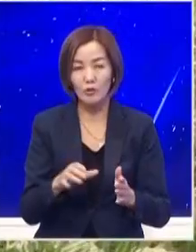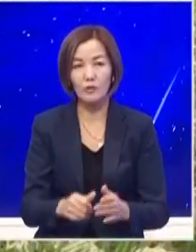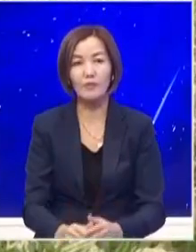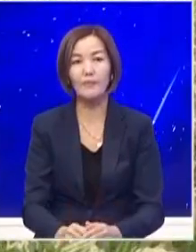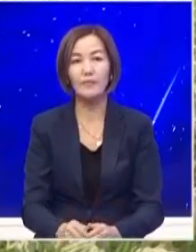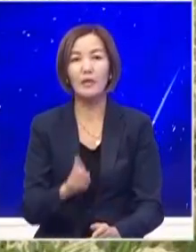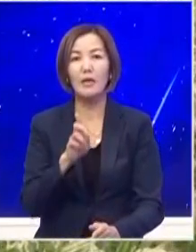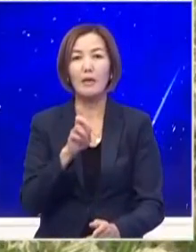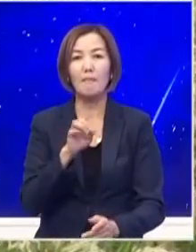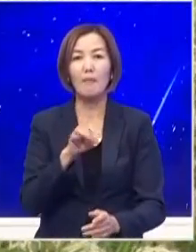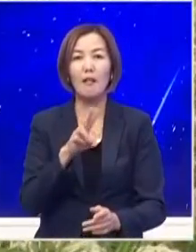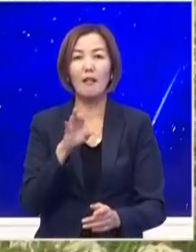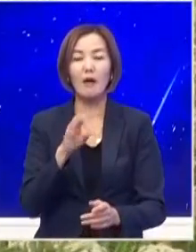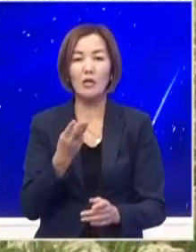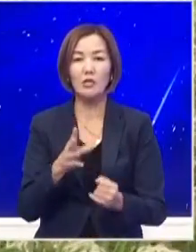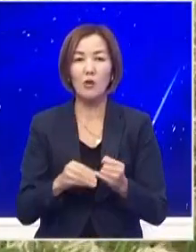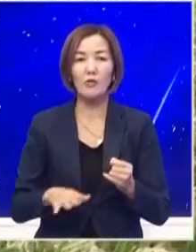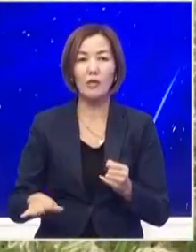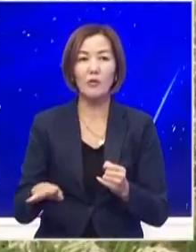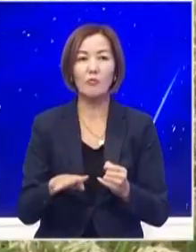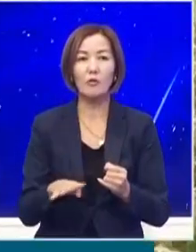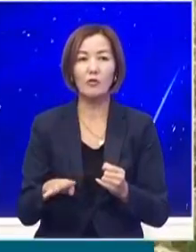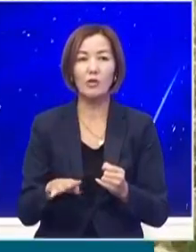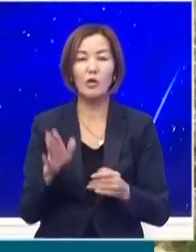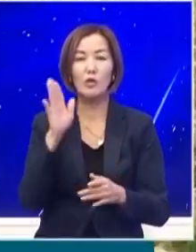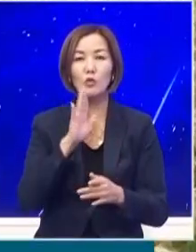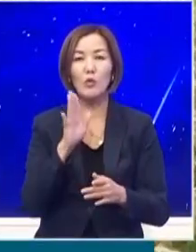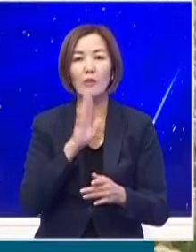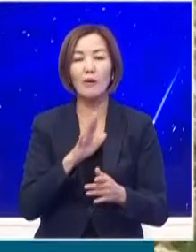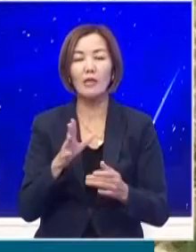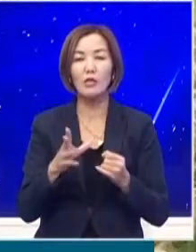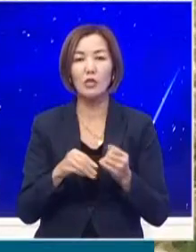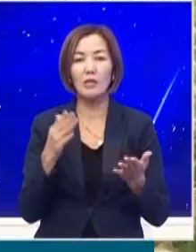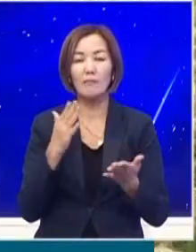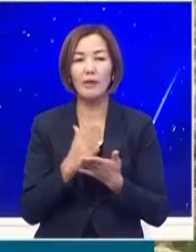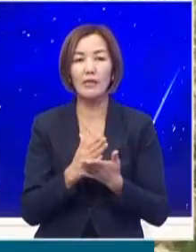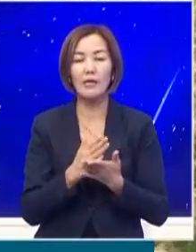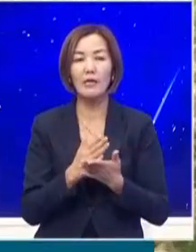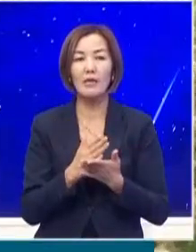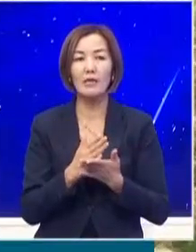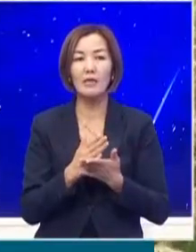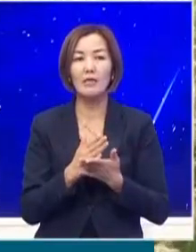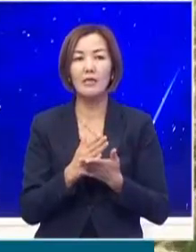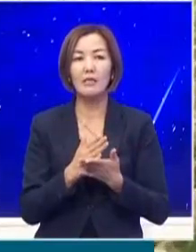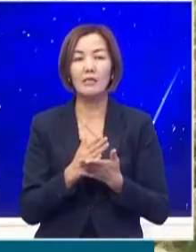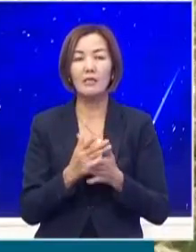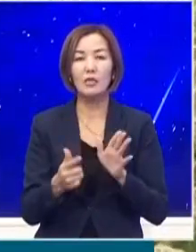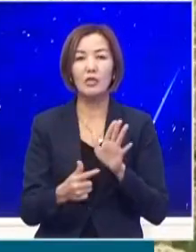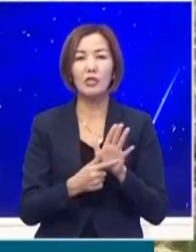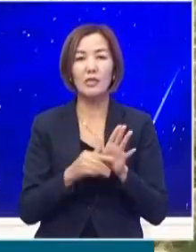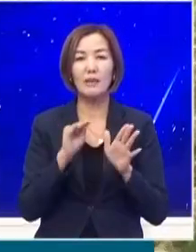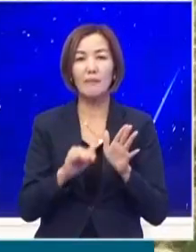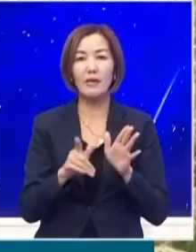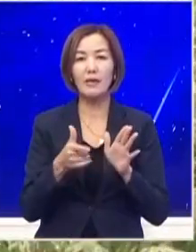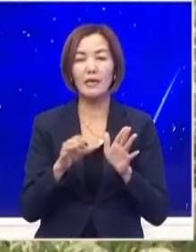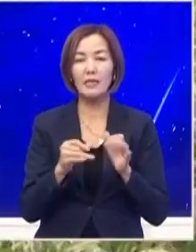Балқаш ауданы бойынша бізде 29 гектар суармалы алқап бар. Оның 7 гектарына